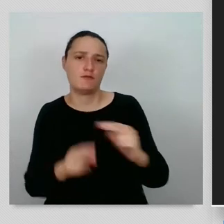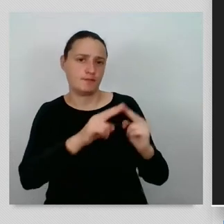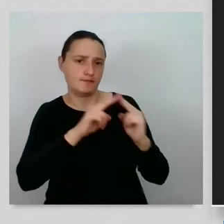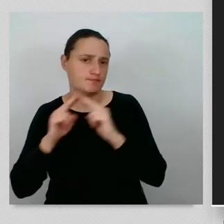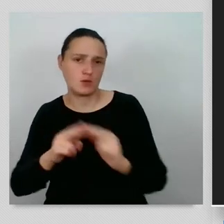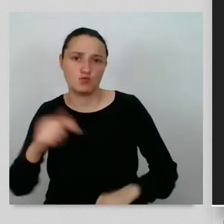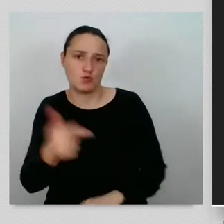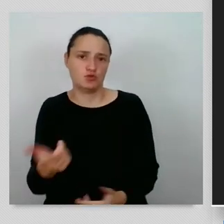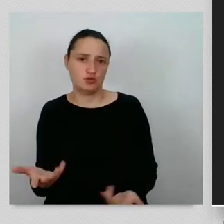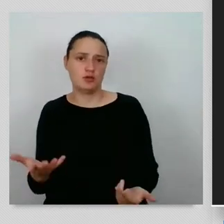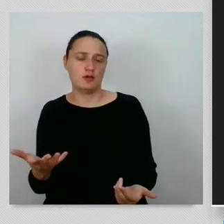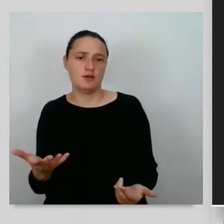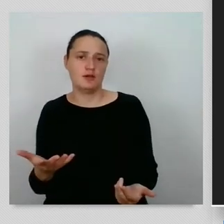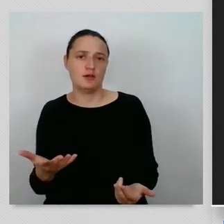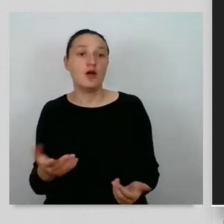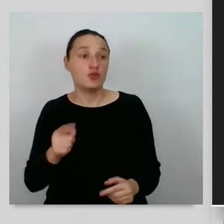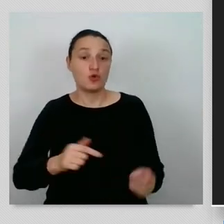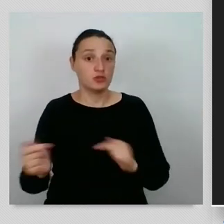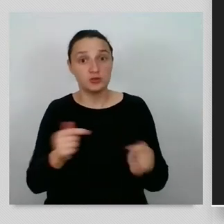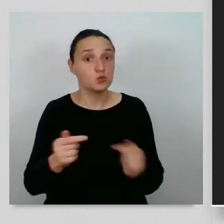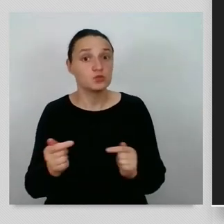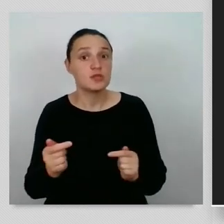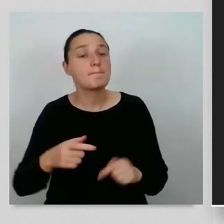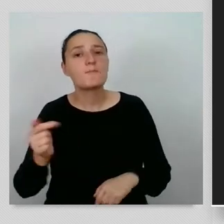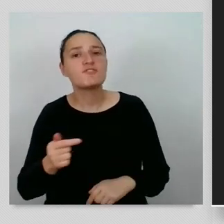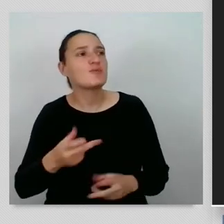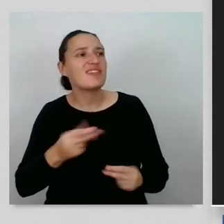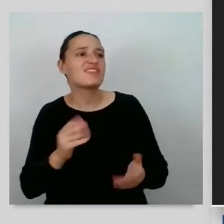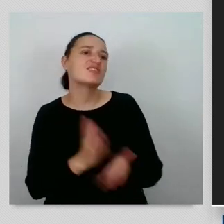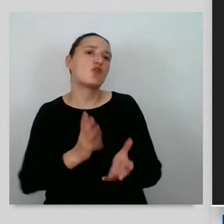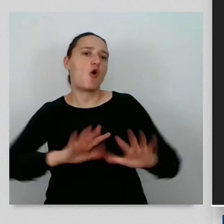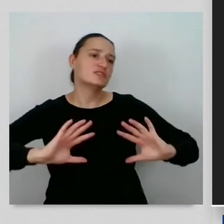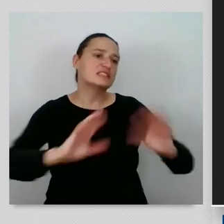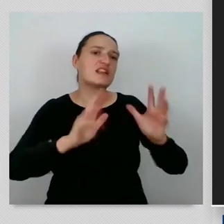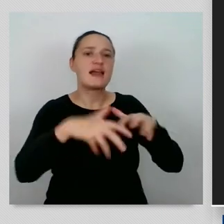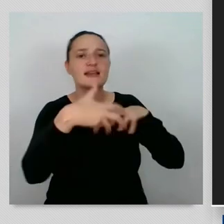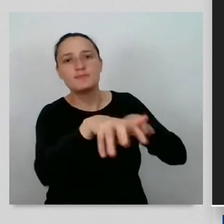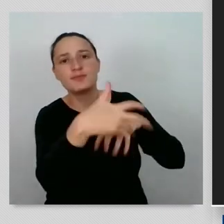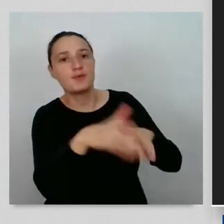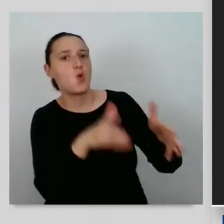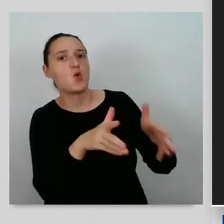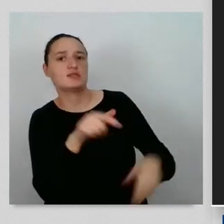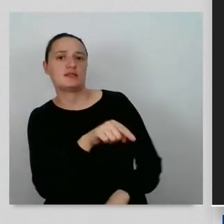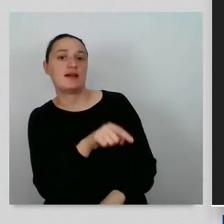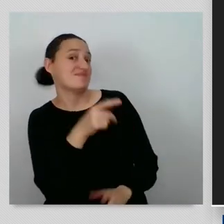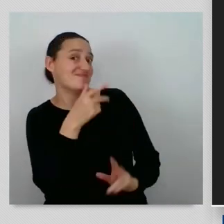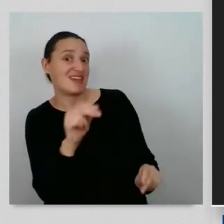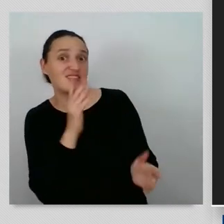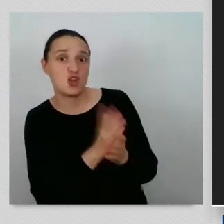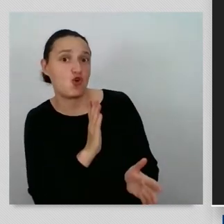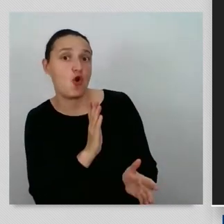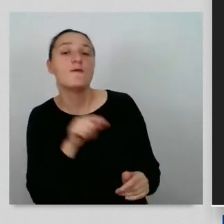bazową zgodę. Powinniśmy tę dyskusję prowadzić nie tylko na ulicy w formie strajków klimatycznych, bo ona jest znacznie głębsza, znacznie